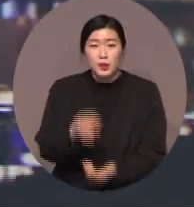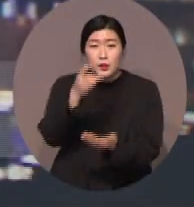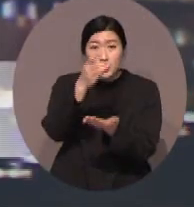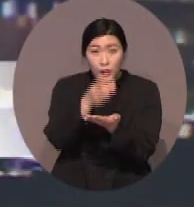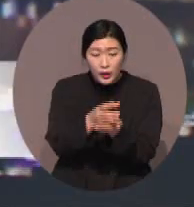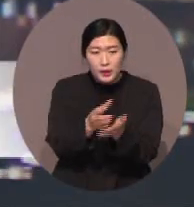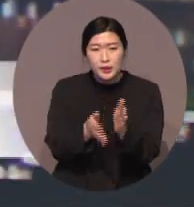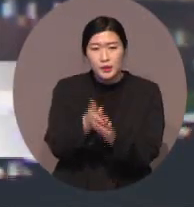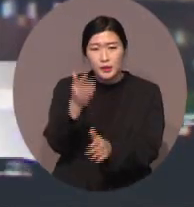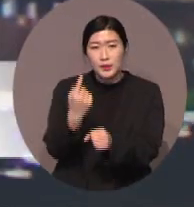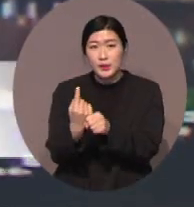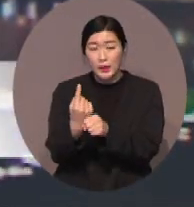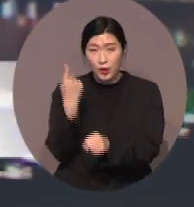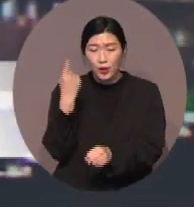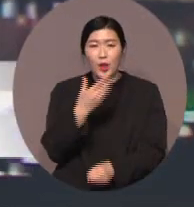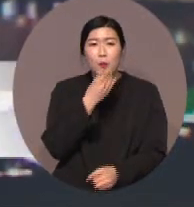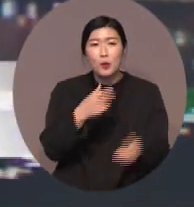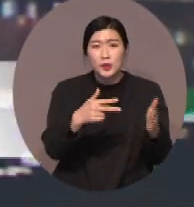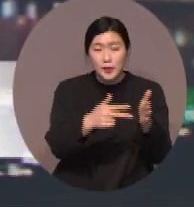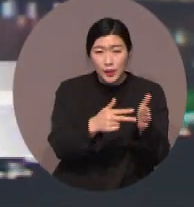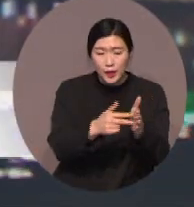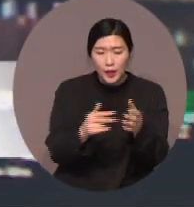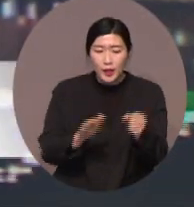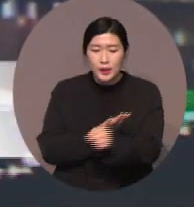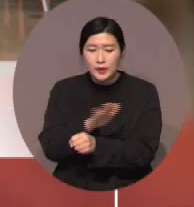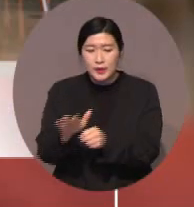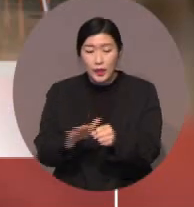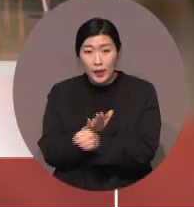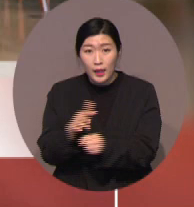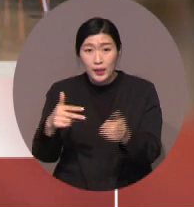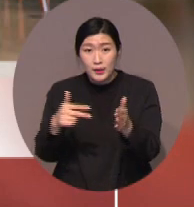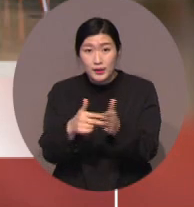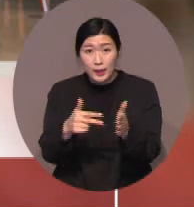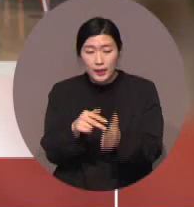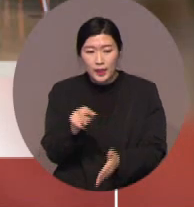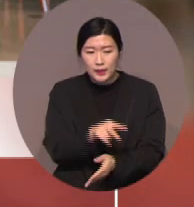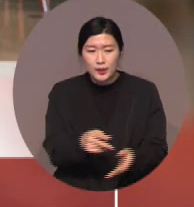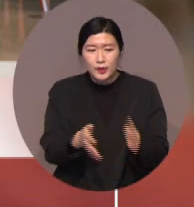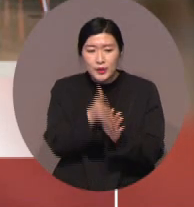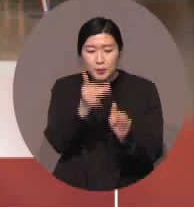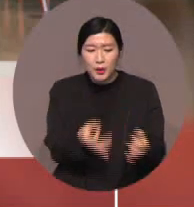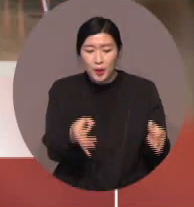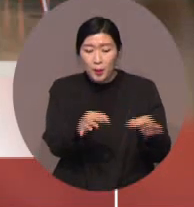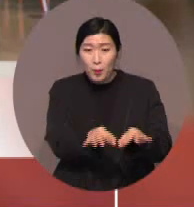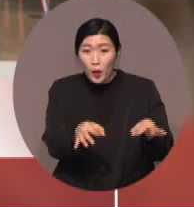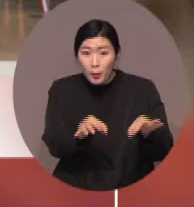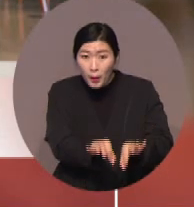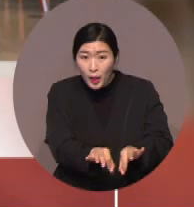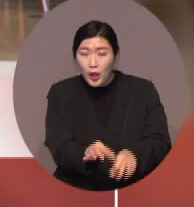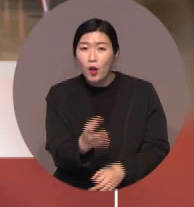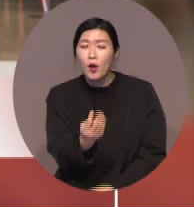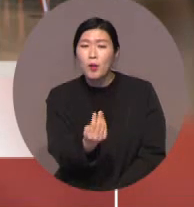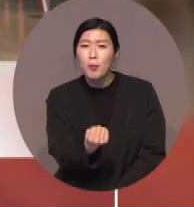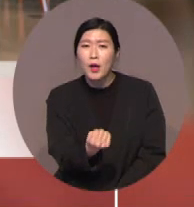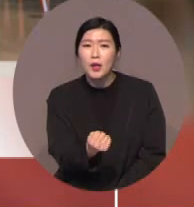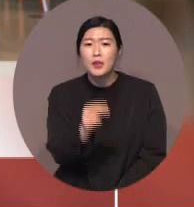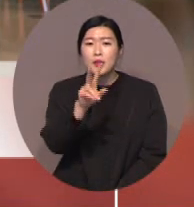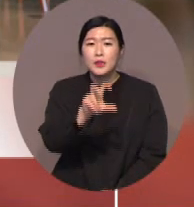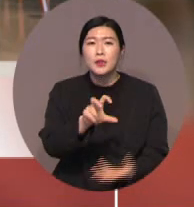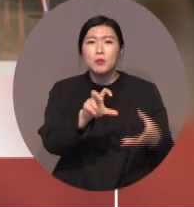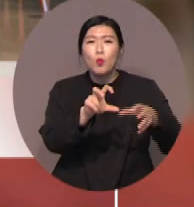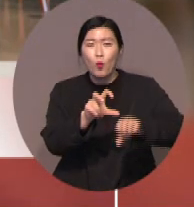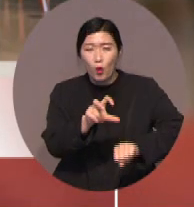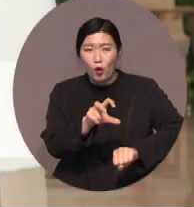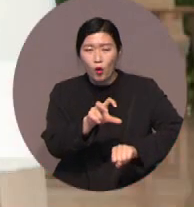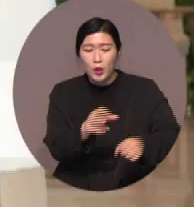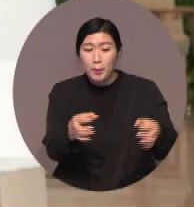절하시는 지난해 천안시 복지재단과 천안 사랑 장학재단을 통한 시민 모금액이 전년보다 5% 증가한